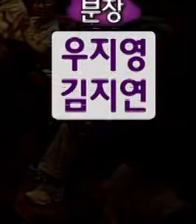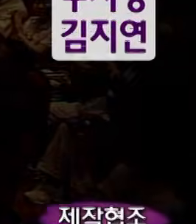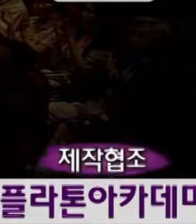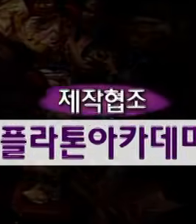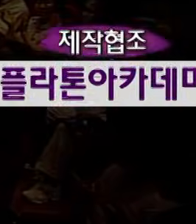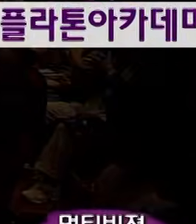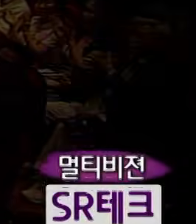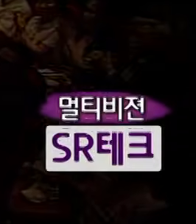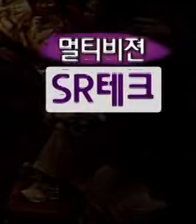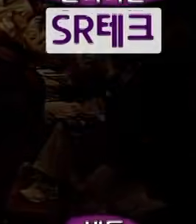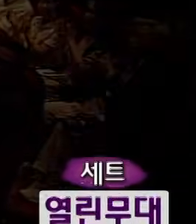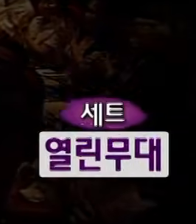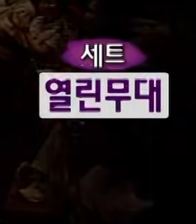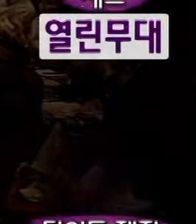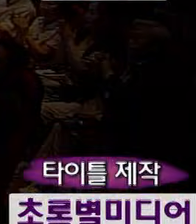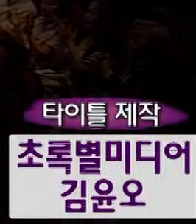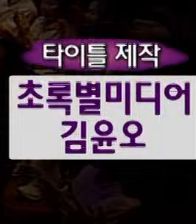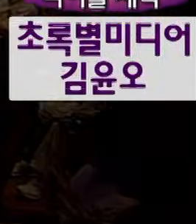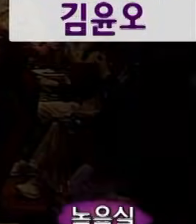222